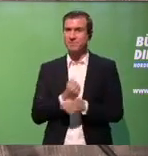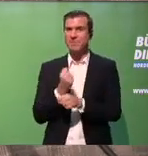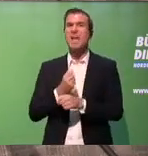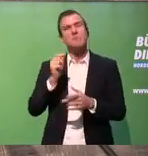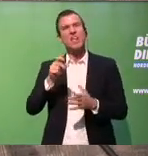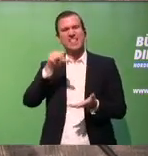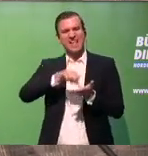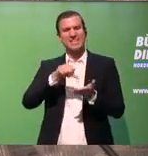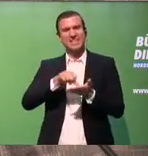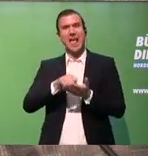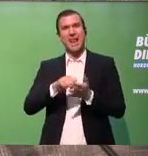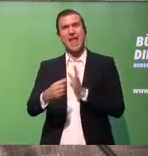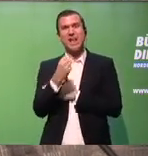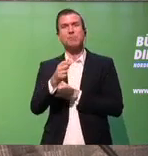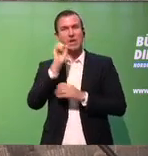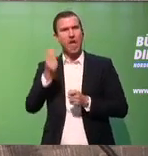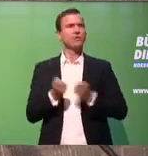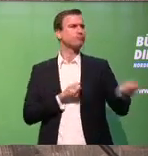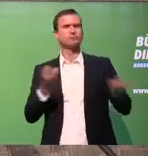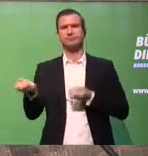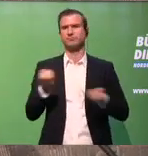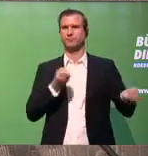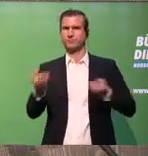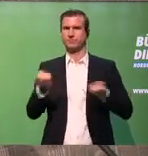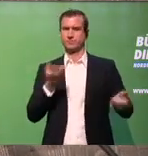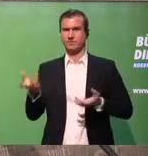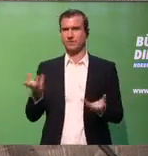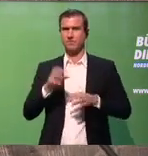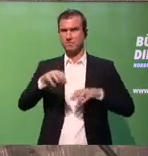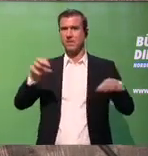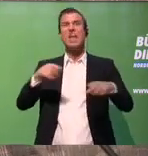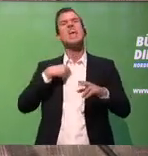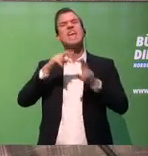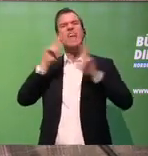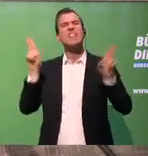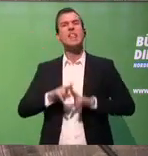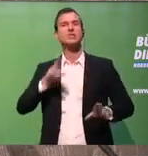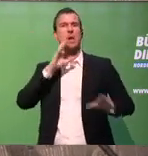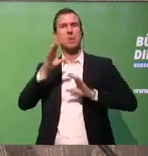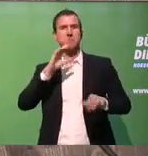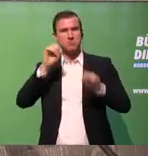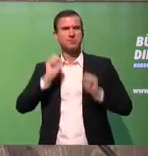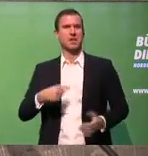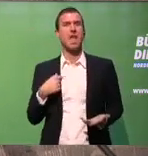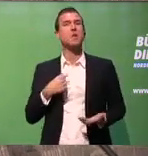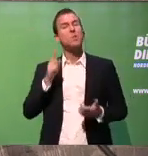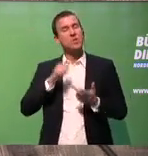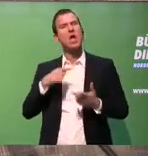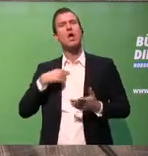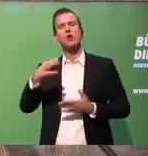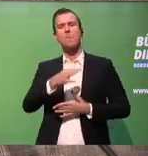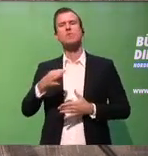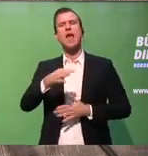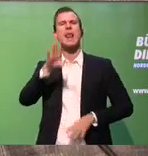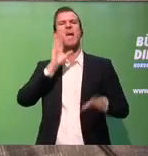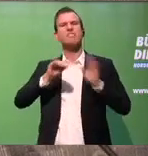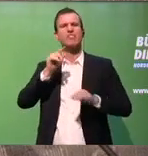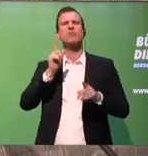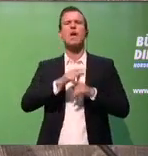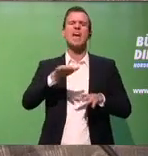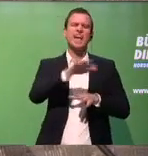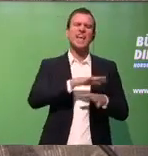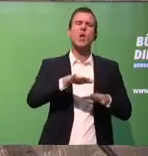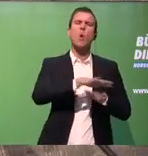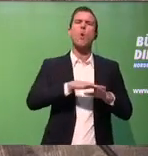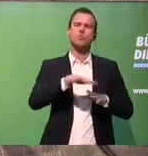dezentrale Energieerzeugung regelbar ist. Ich will nur sagen, ich kann internationale Kommunikation und ich habe kommunale Erfahrung in der Regional- und